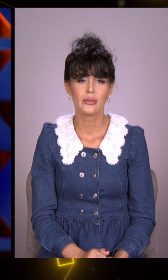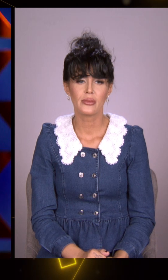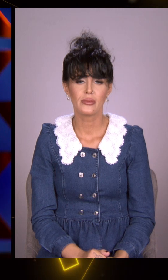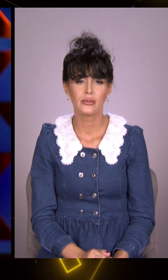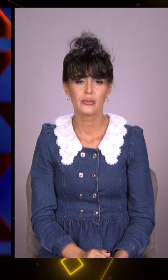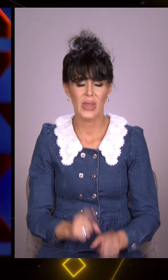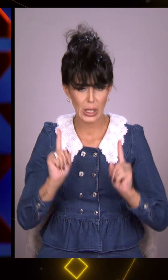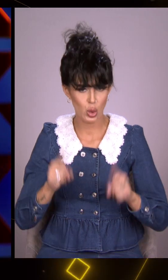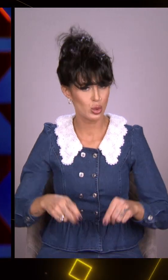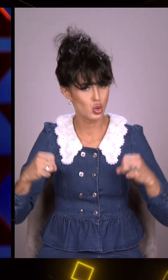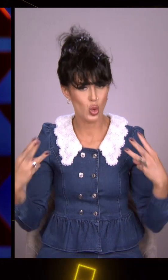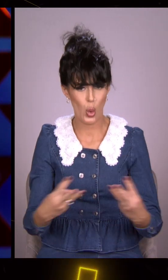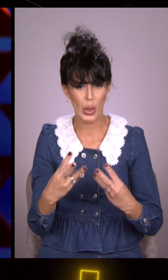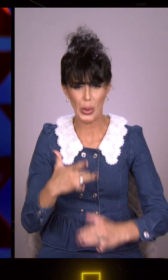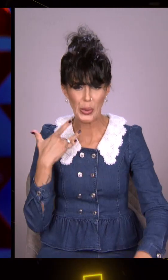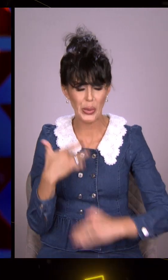теж згоріла.